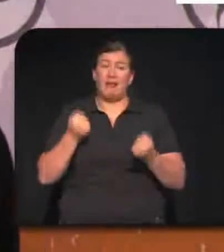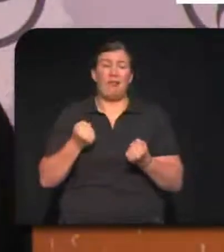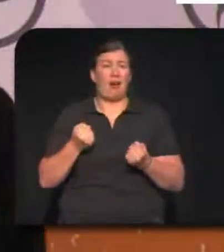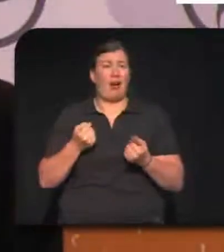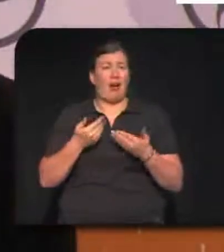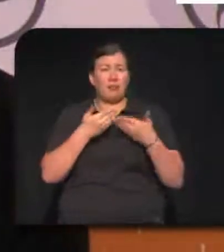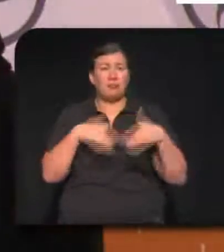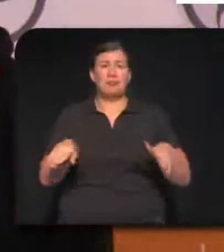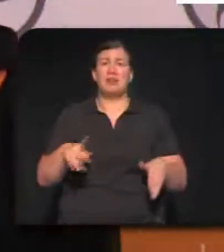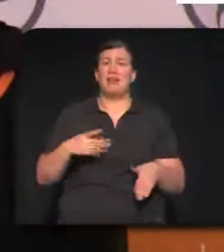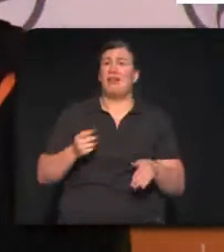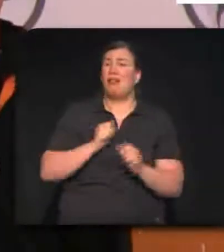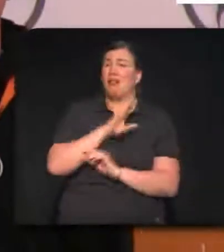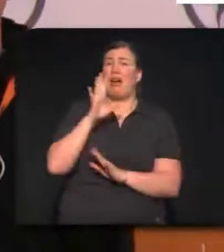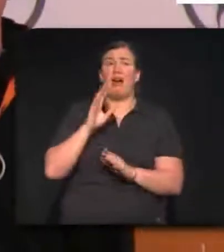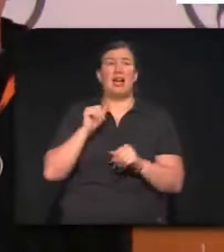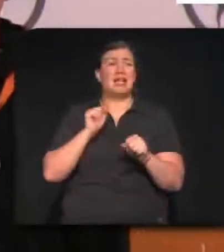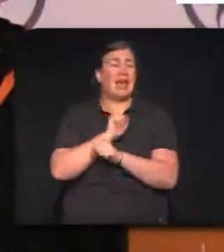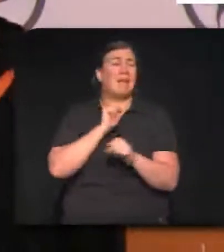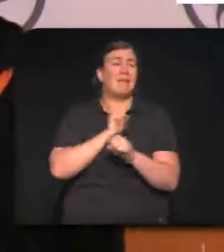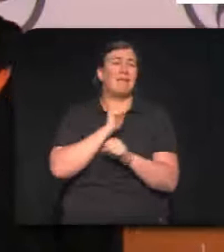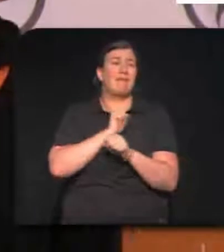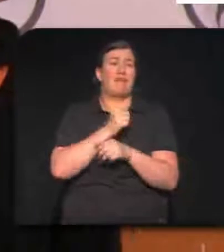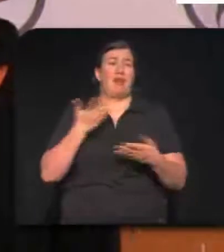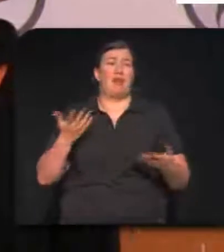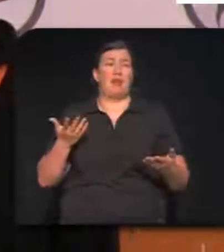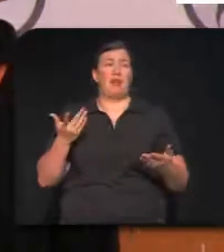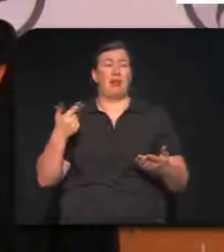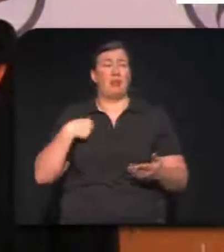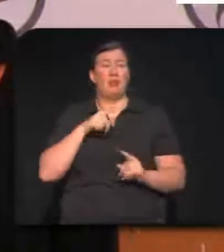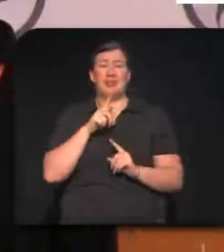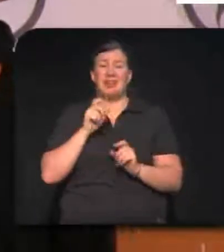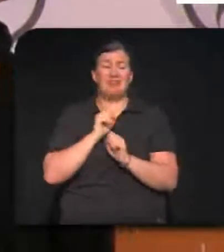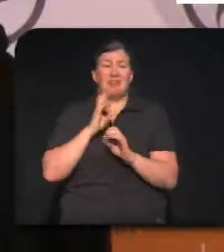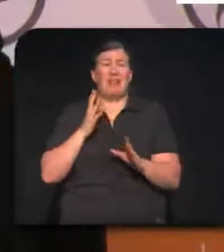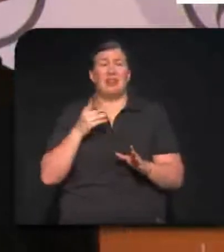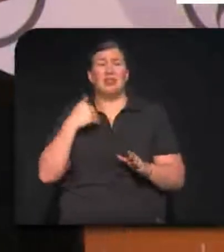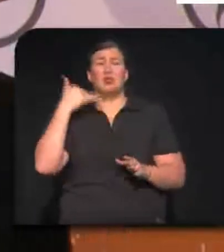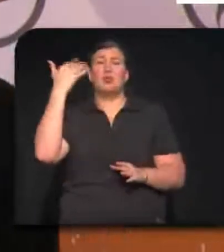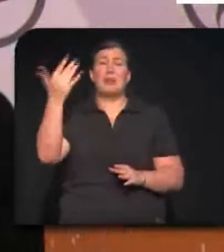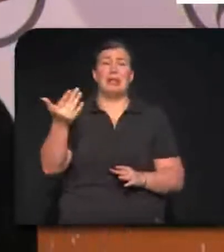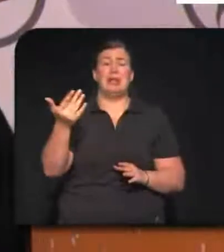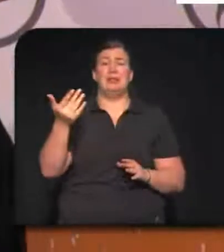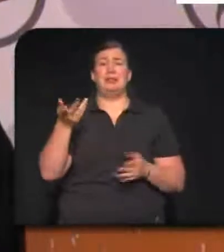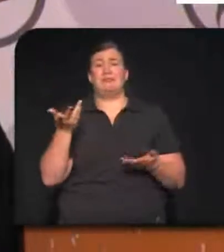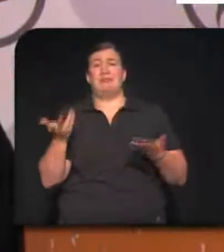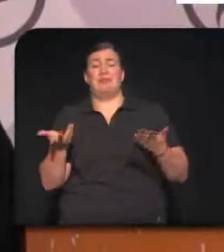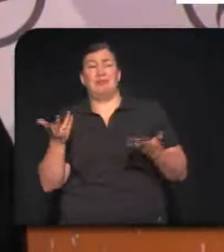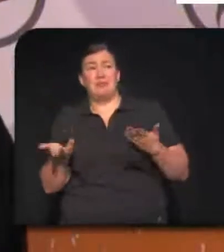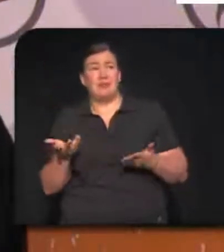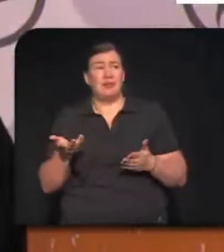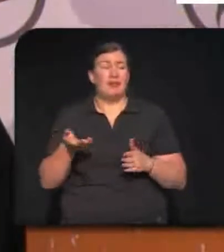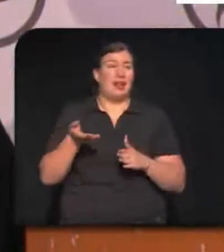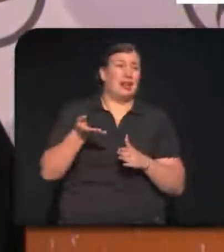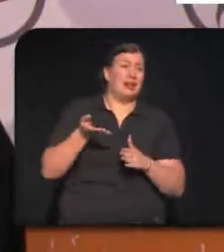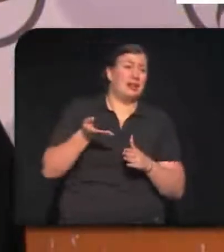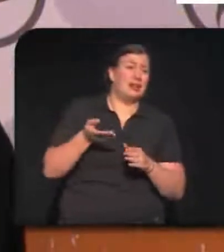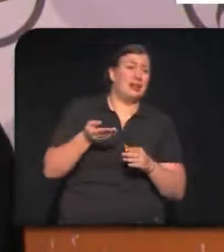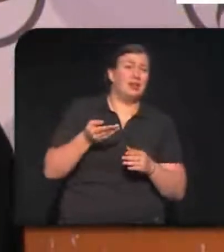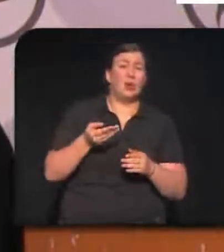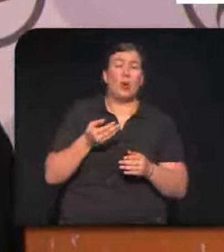dass wir das klar und deutlich machen damit es nicht nachher irgendwie Gerüchte oder Zankereien um